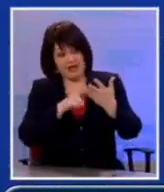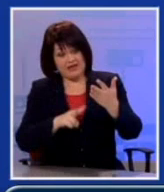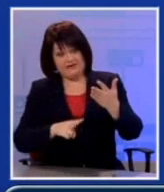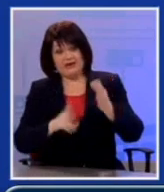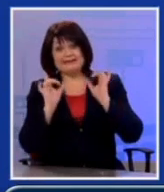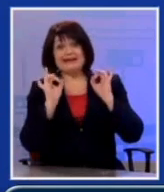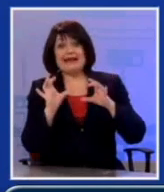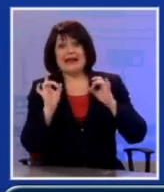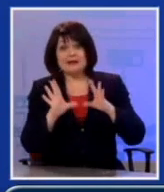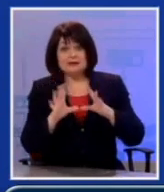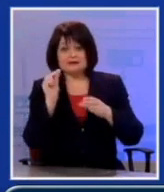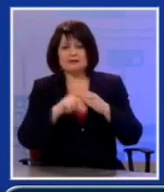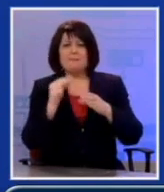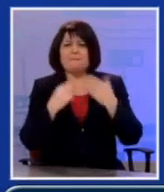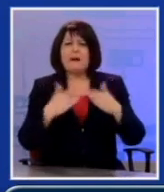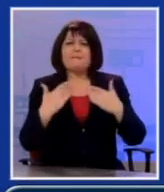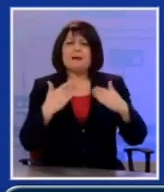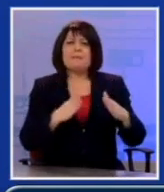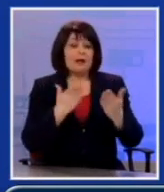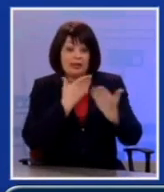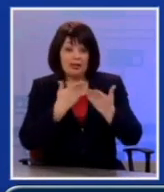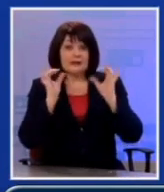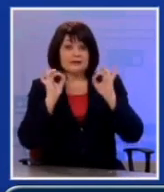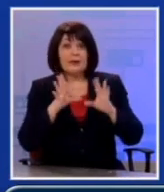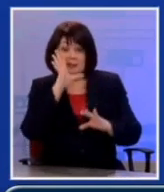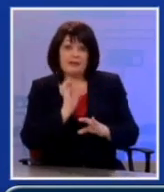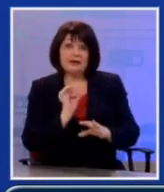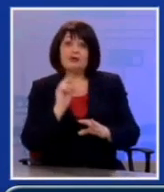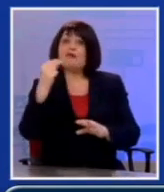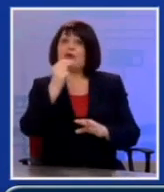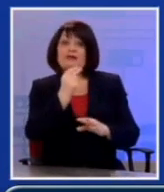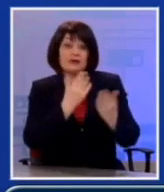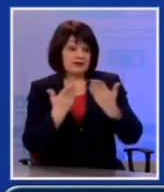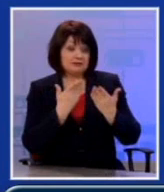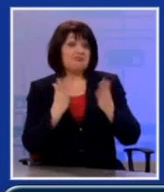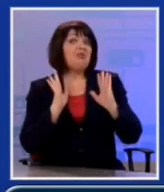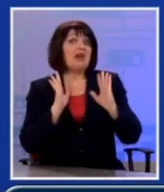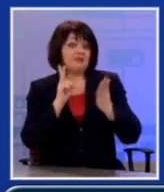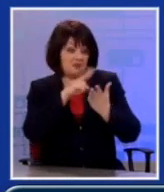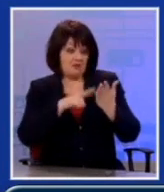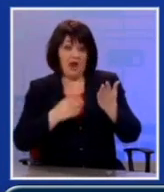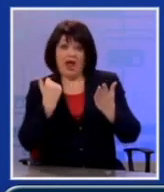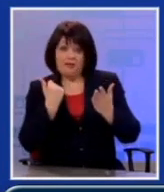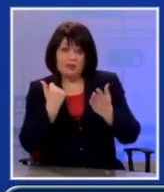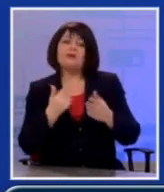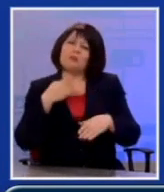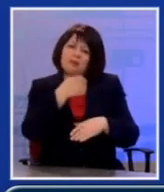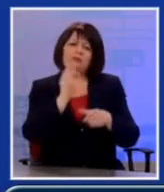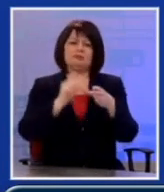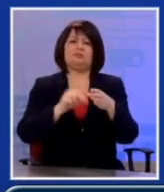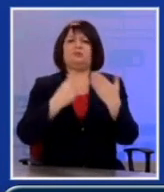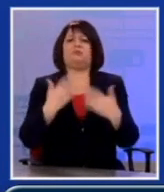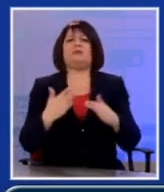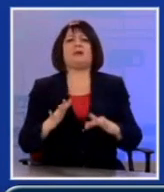διαβάσει και που ψηφίζονταν από αδιάβαστους στην πραγματικότητα εκπροσώπους του λαού, οι οποίοι